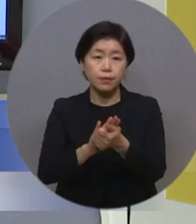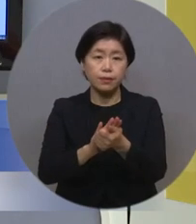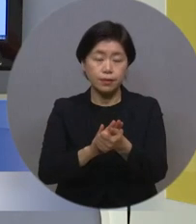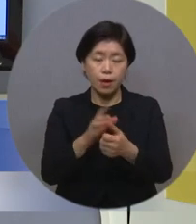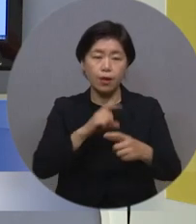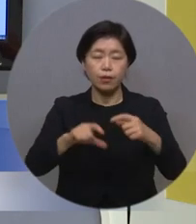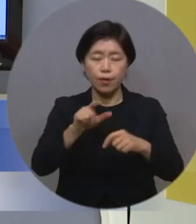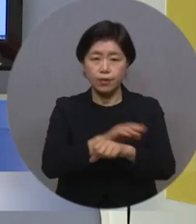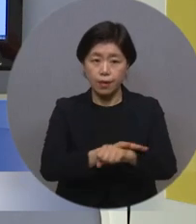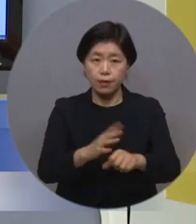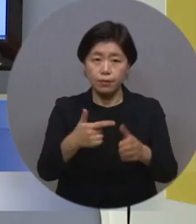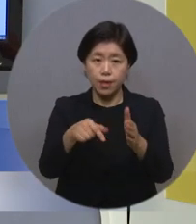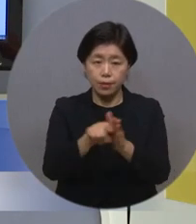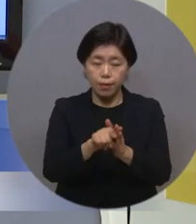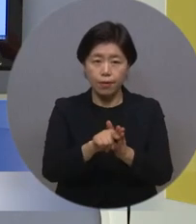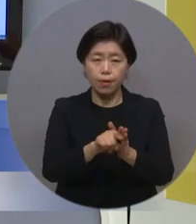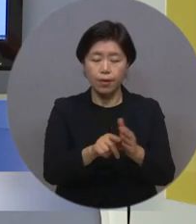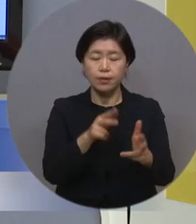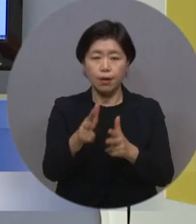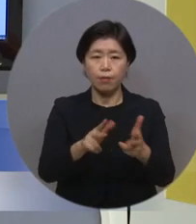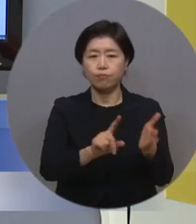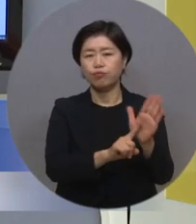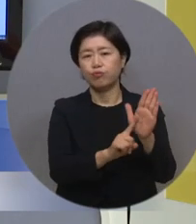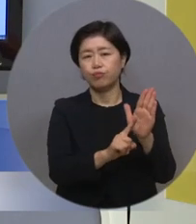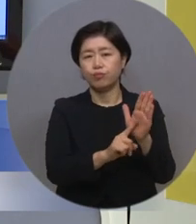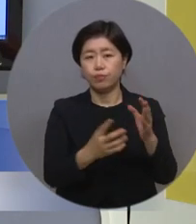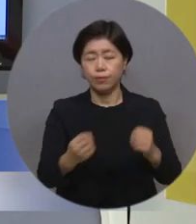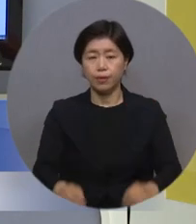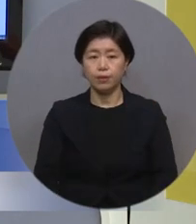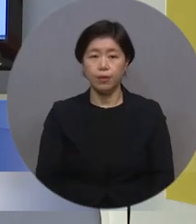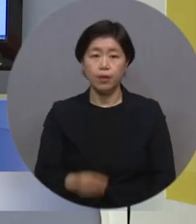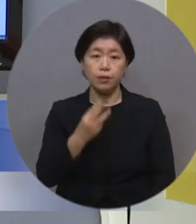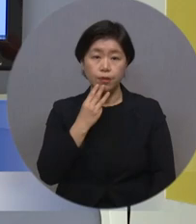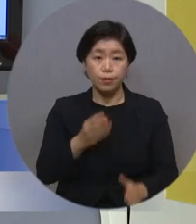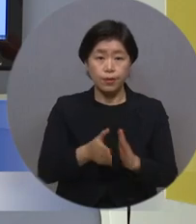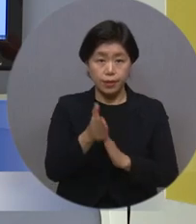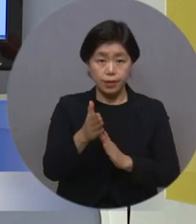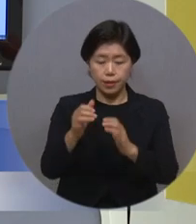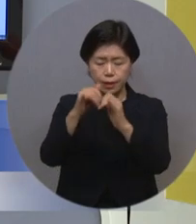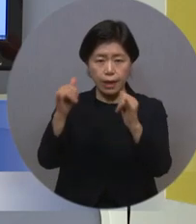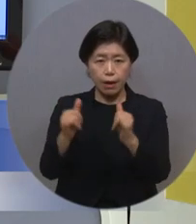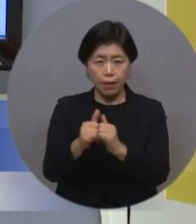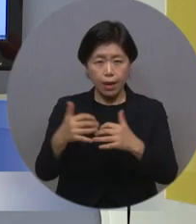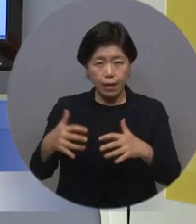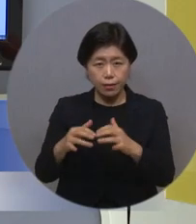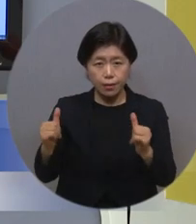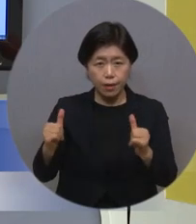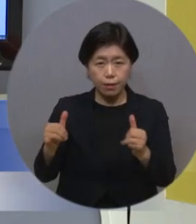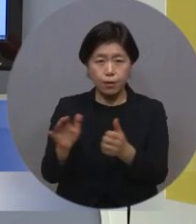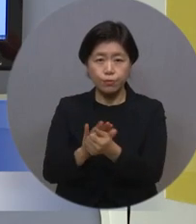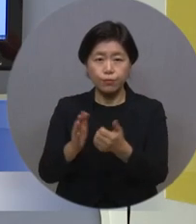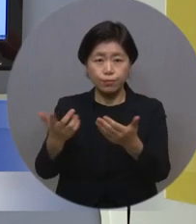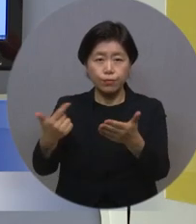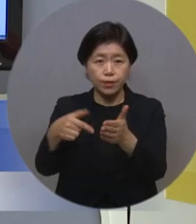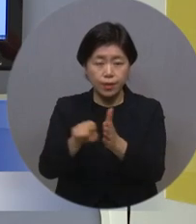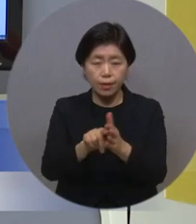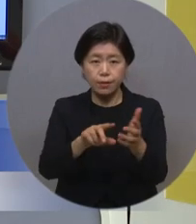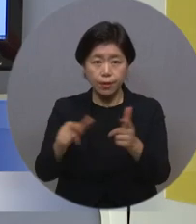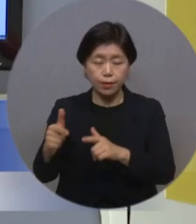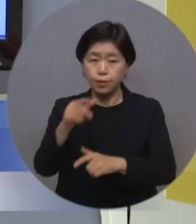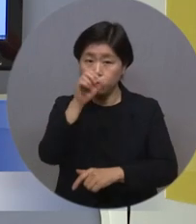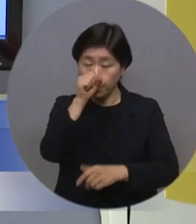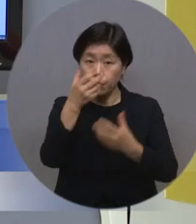향상을 위해이 다양한 사업을 진행하고 있는데요 서울시가 사회적 약자를 배려하는 서비스 개선 등이 포함된 우수